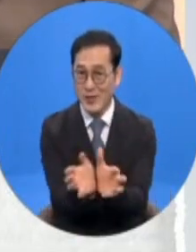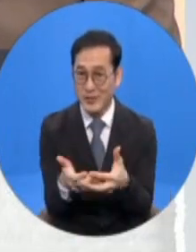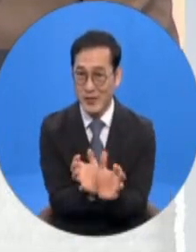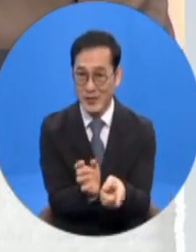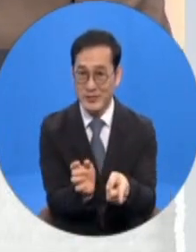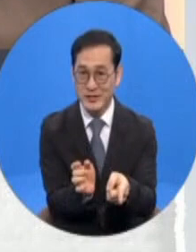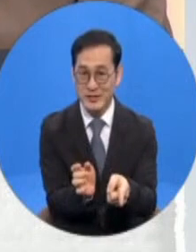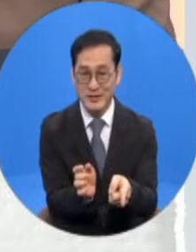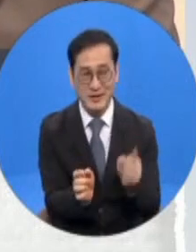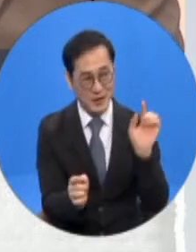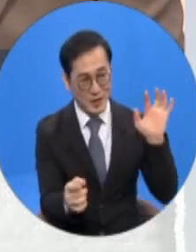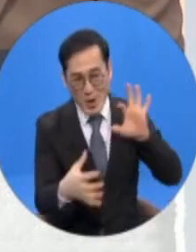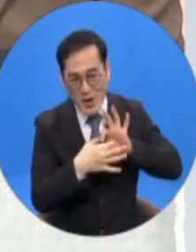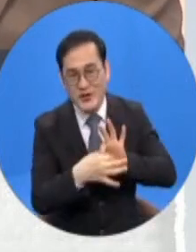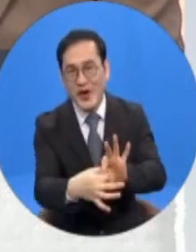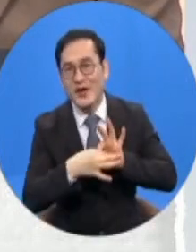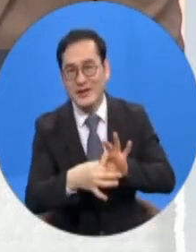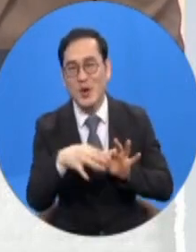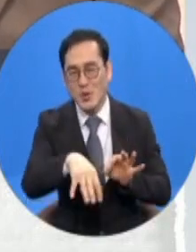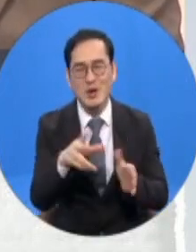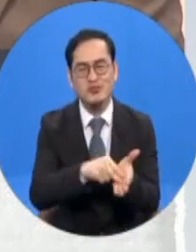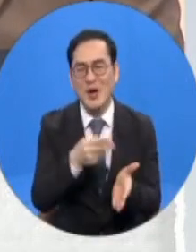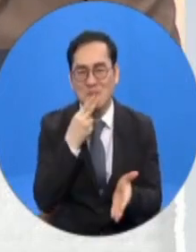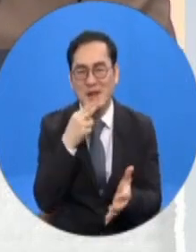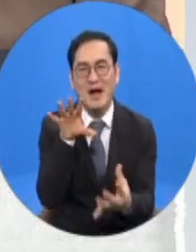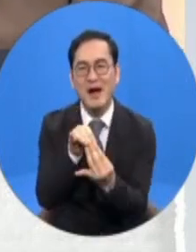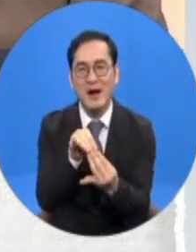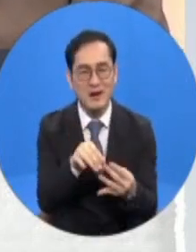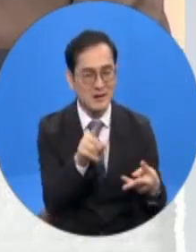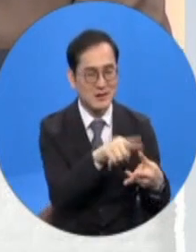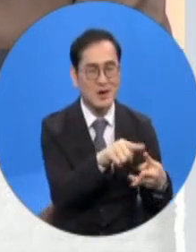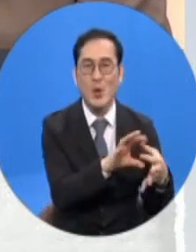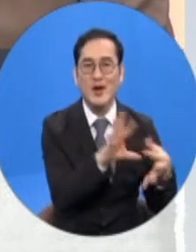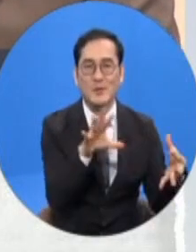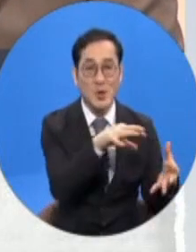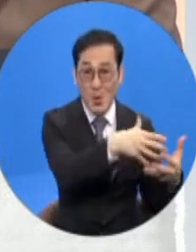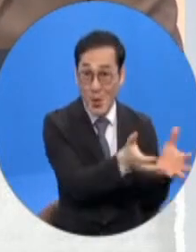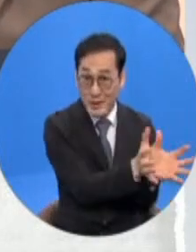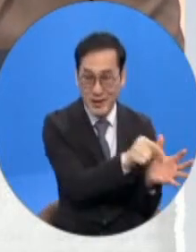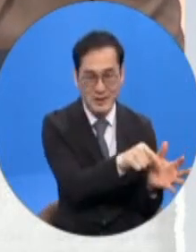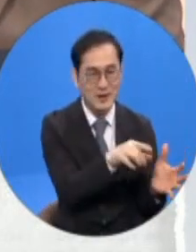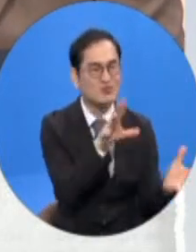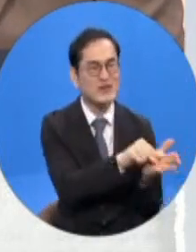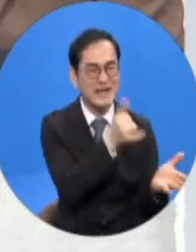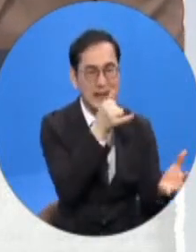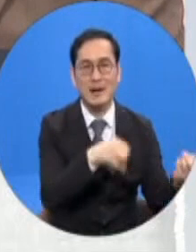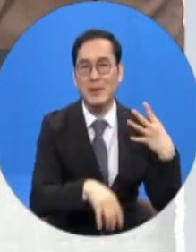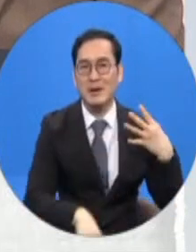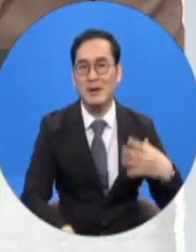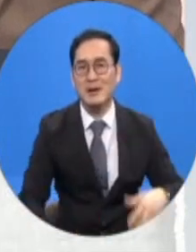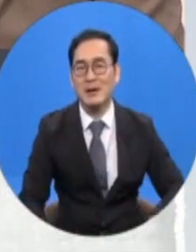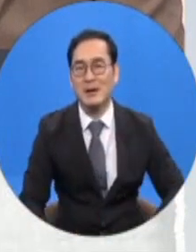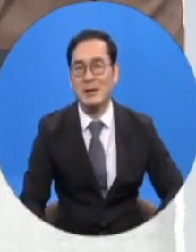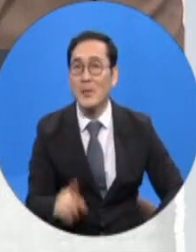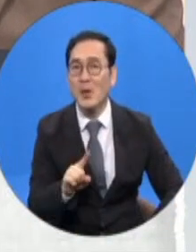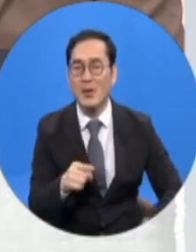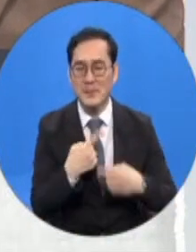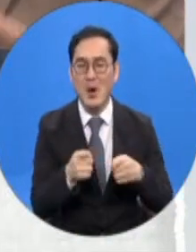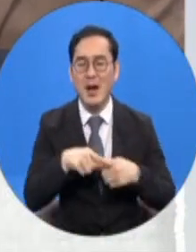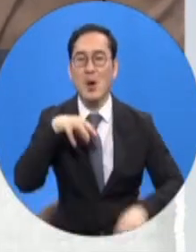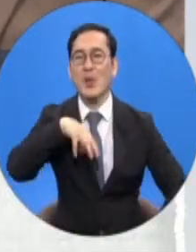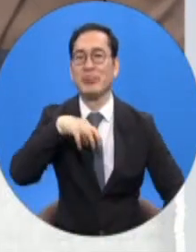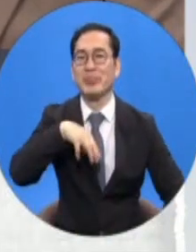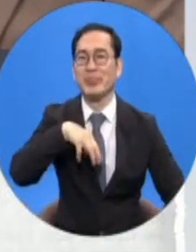문제가 없다 로 평가 과 무관한 학회는 문제가 있다고 판결했다 는 겁니다 제 웃어 뭘 알 수 있냐면 과연 지금 평가원이